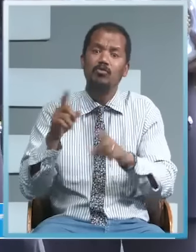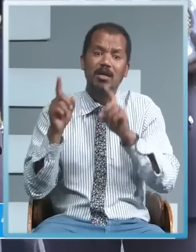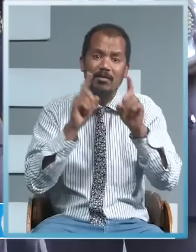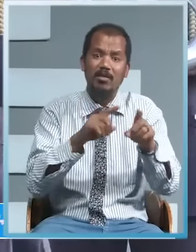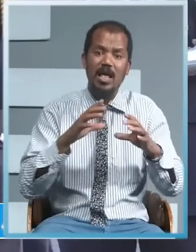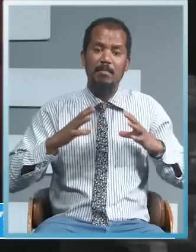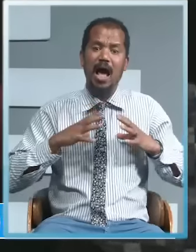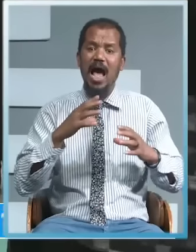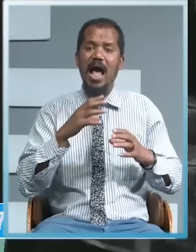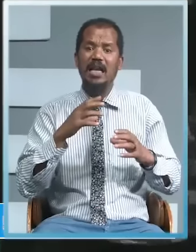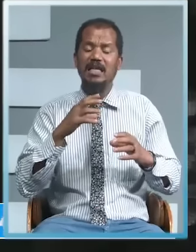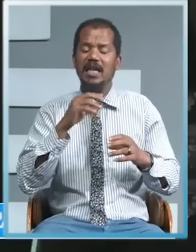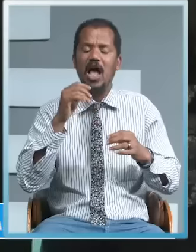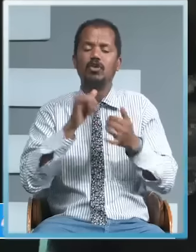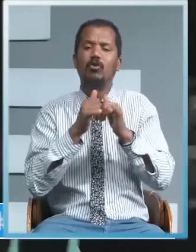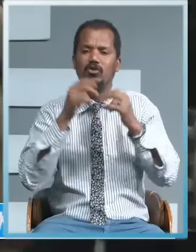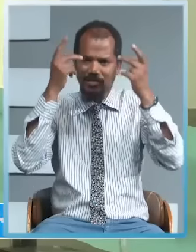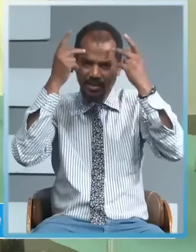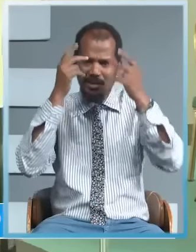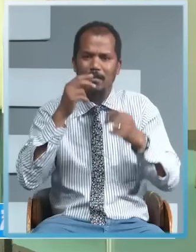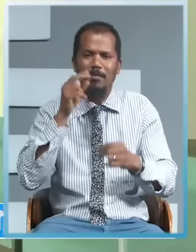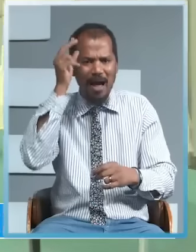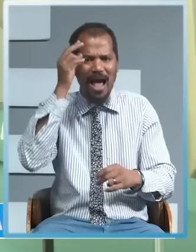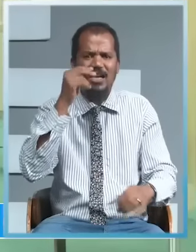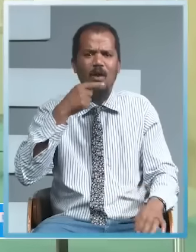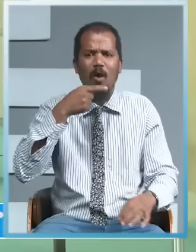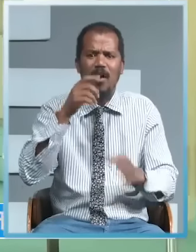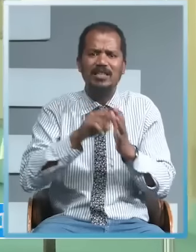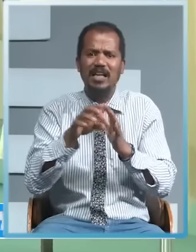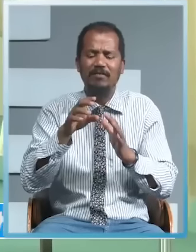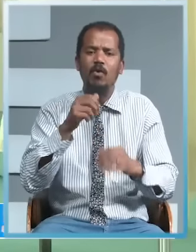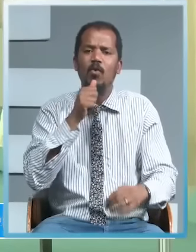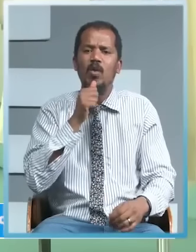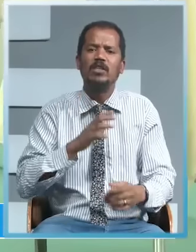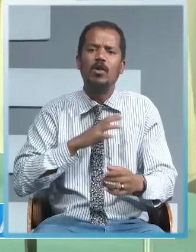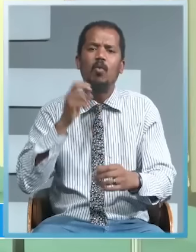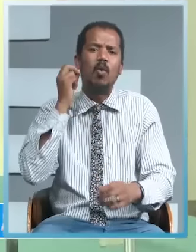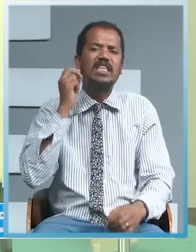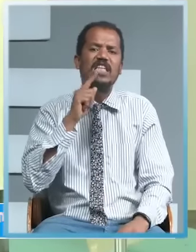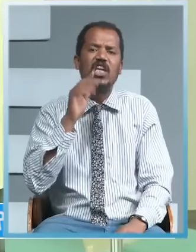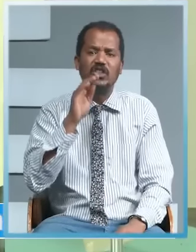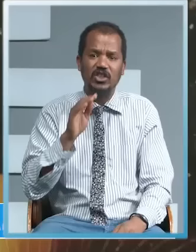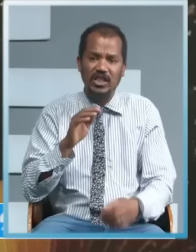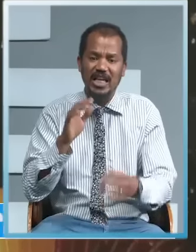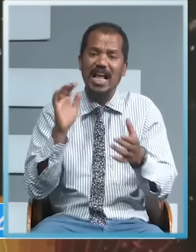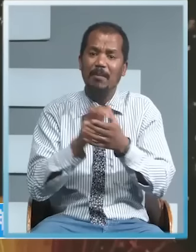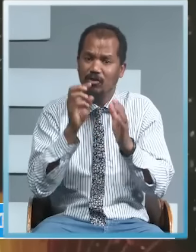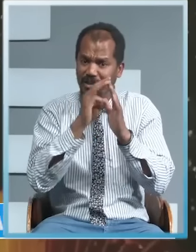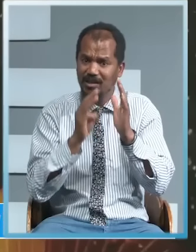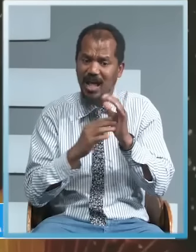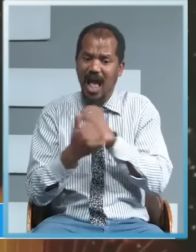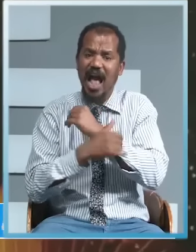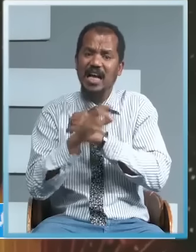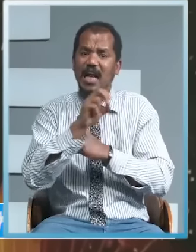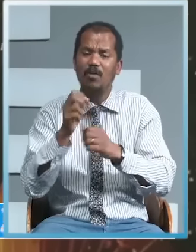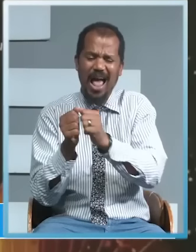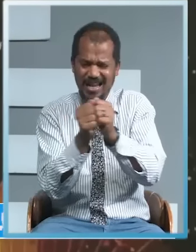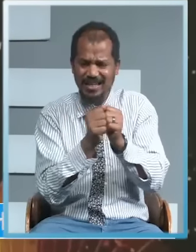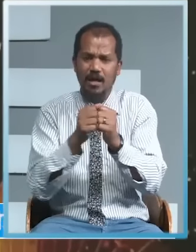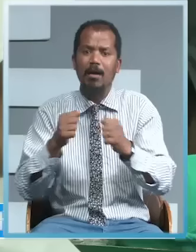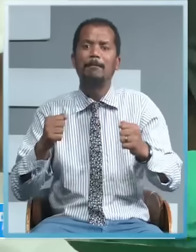የተገኙት የባህልና ስፖርት ሚኒስቴር የባህልና ቋንቋ ዘርፍ ሚኒስትር ዴኤታ ወይዘሮ ወርቅነሽ ብሩ እንዳሉት የጋብቻው ስነ ስርዓት ሀገራዊ